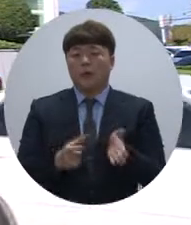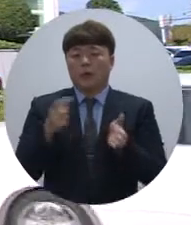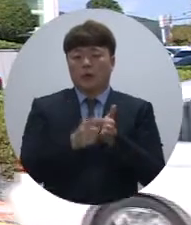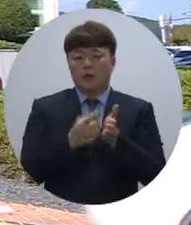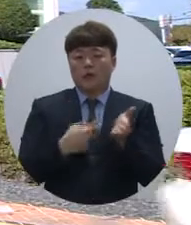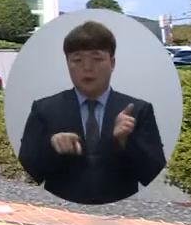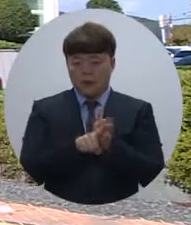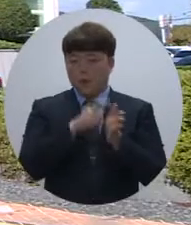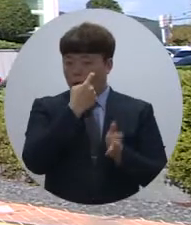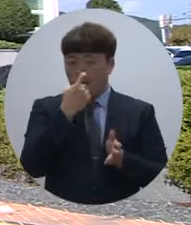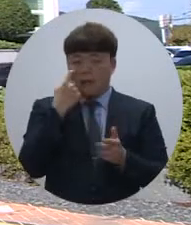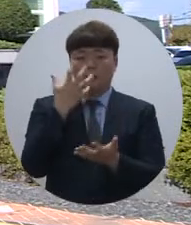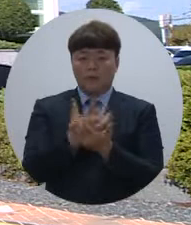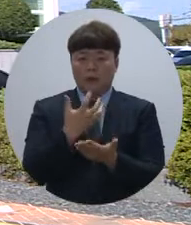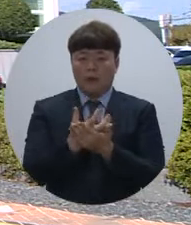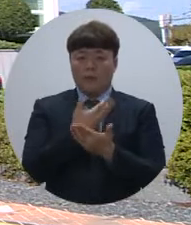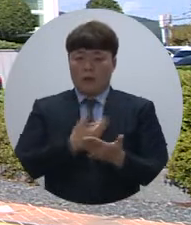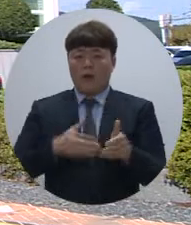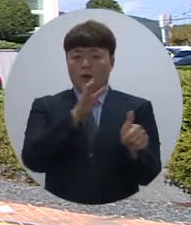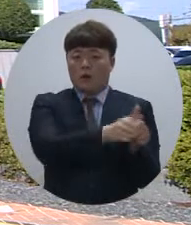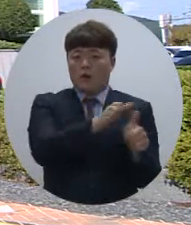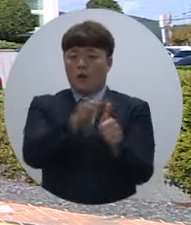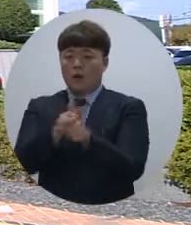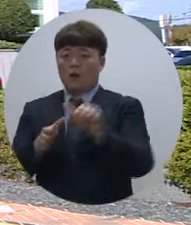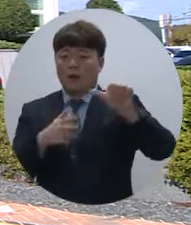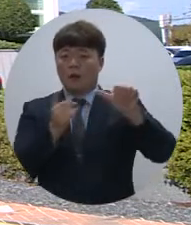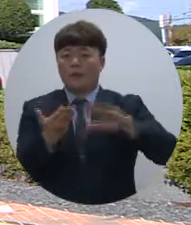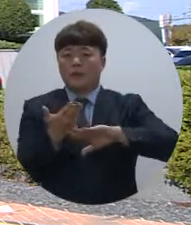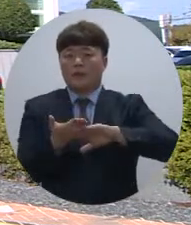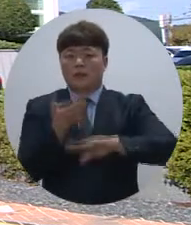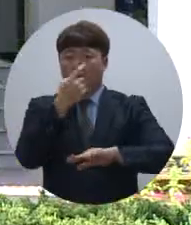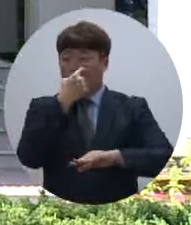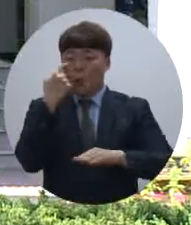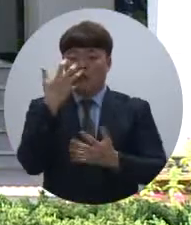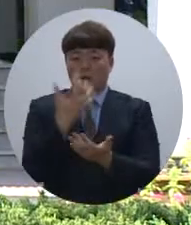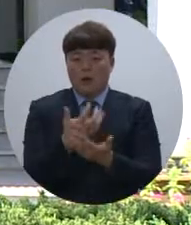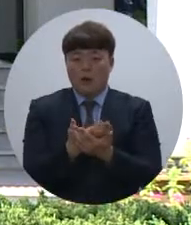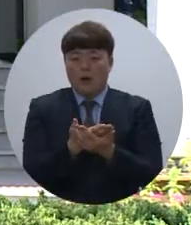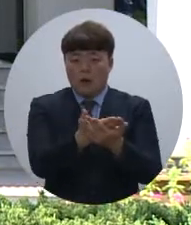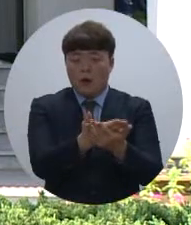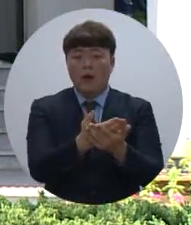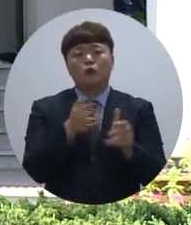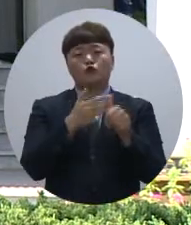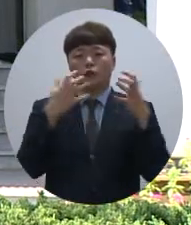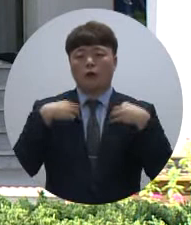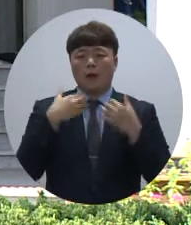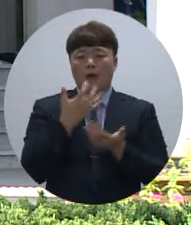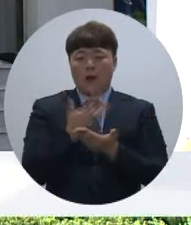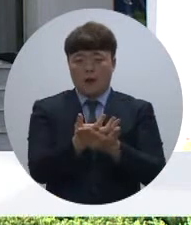위한 확인서 발급은 읍면장이 위촉한 5명 이상의 보증인의 보증서를 첨부해 군청 민원실에 접수해야